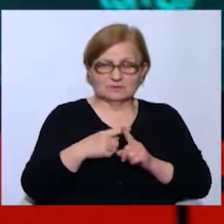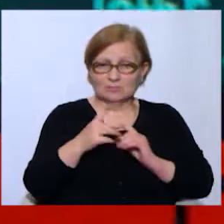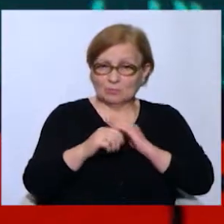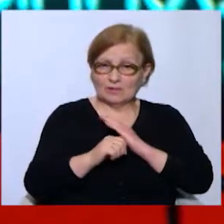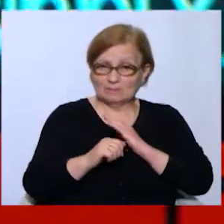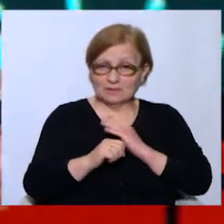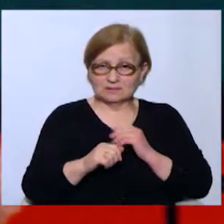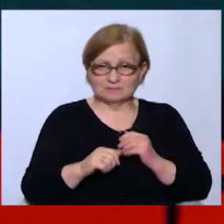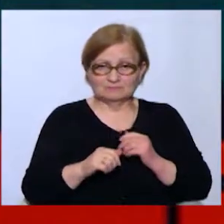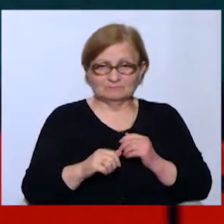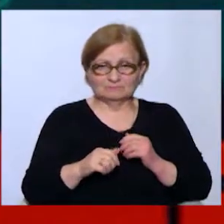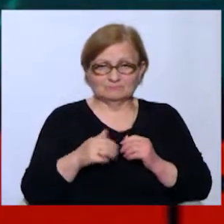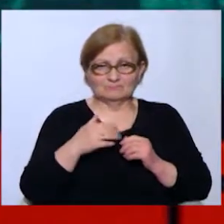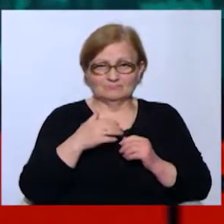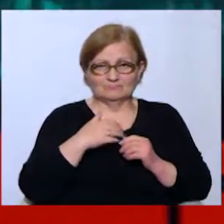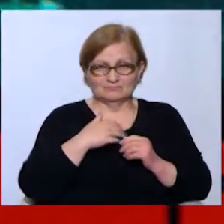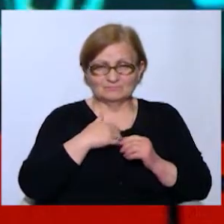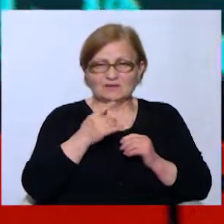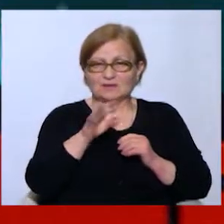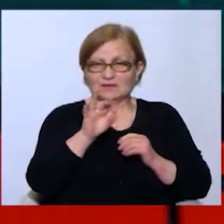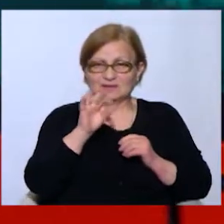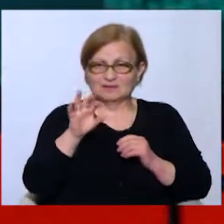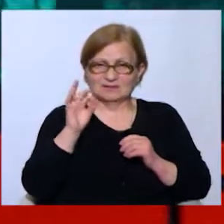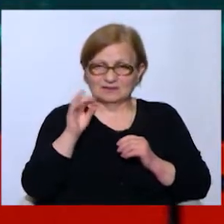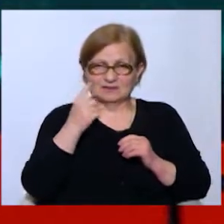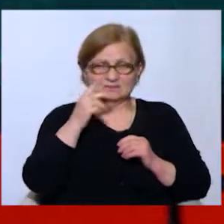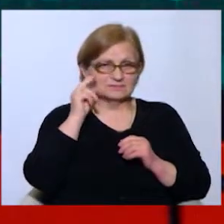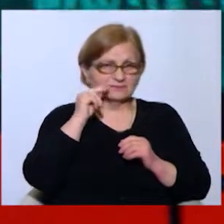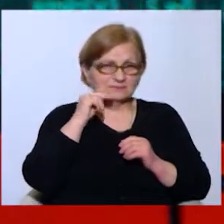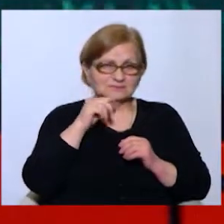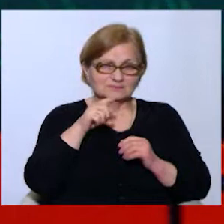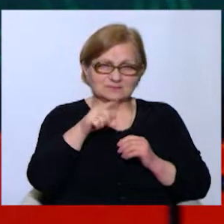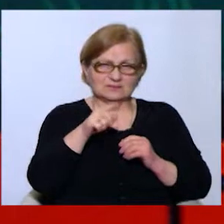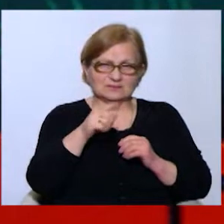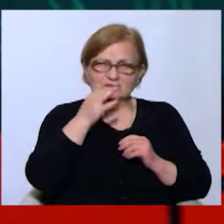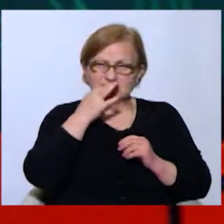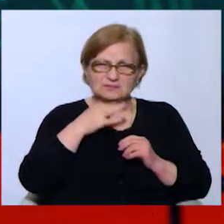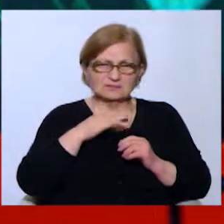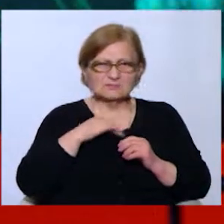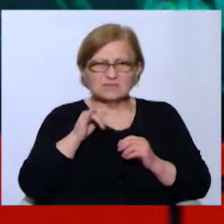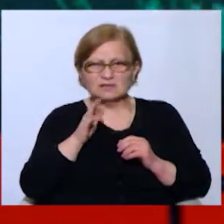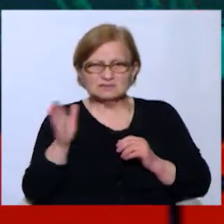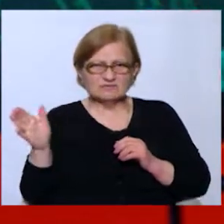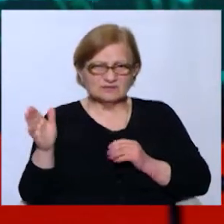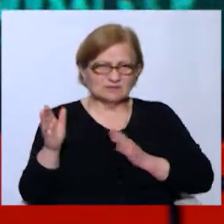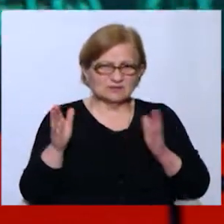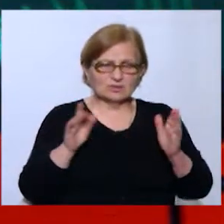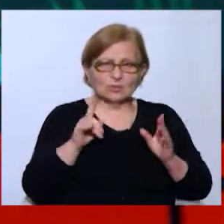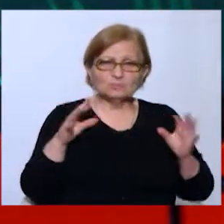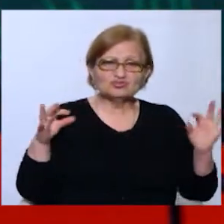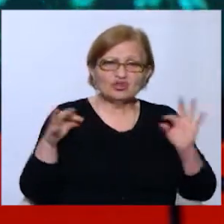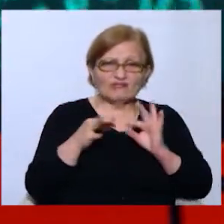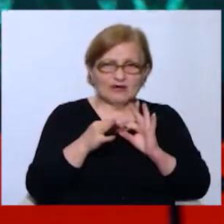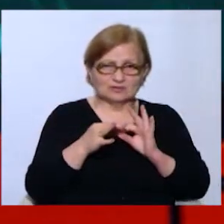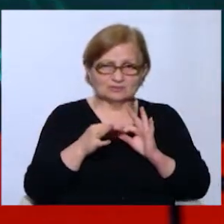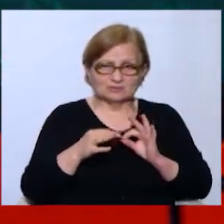მომეხმარებით? კარგი, მაშინ მე ახლა ავარჩევ ერთ-ერთ რიცხვს და თქვენ მიკანახეთ, საით წავიდე, რომ შევაერთო.